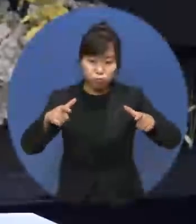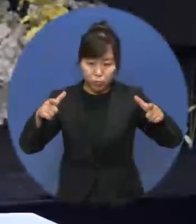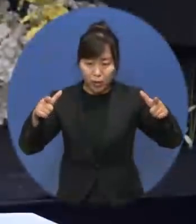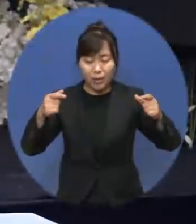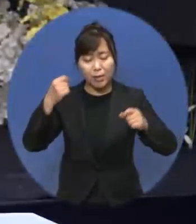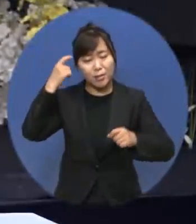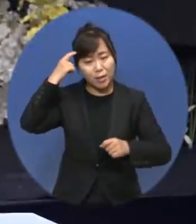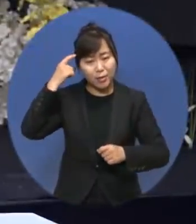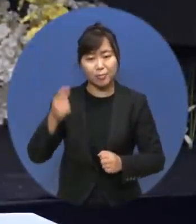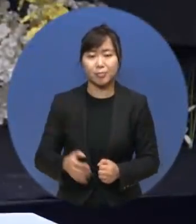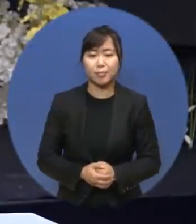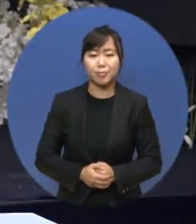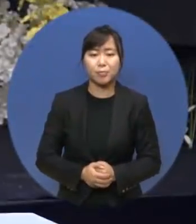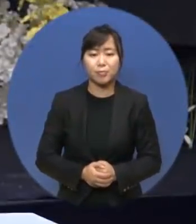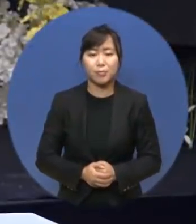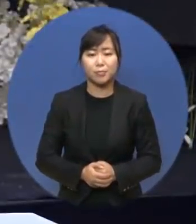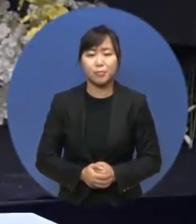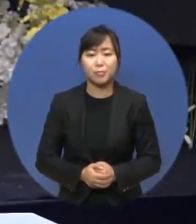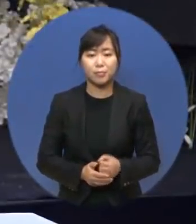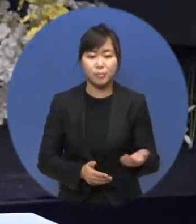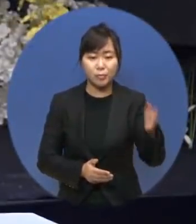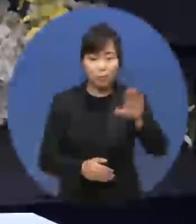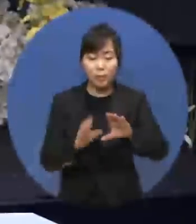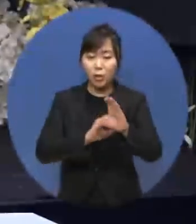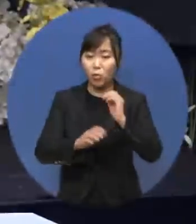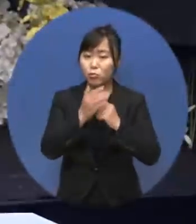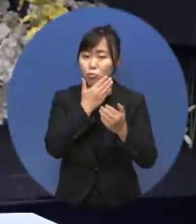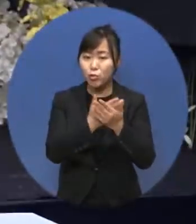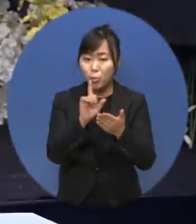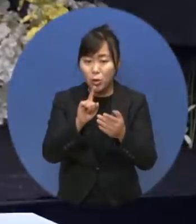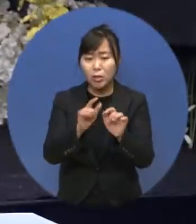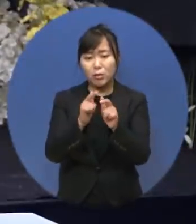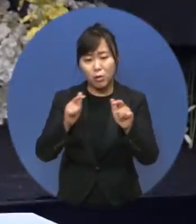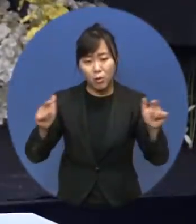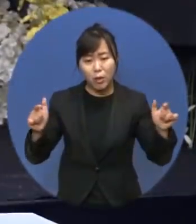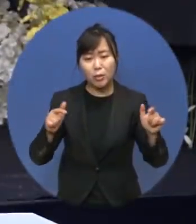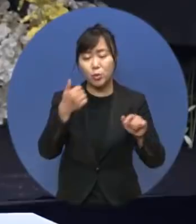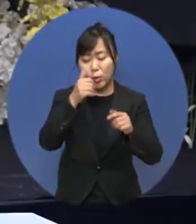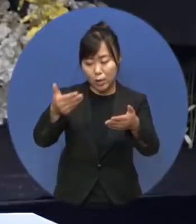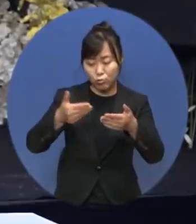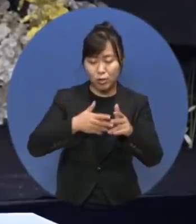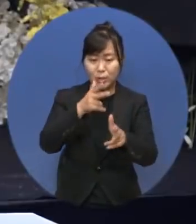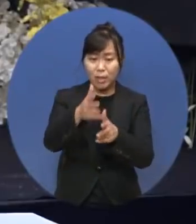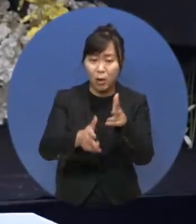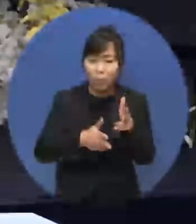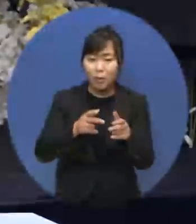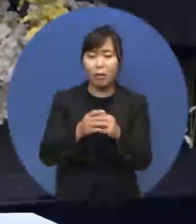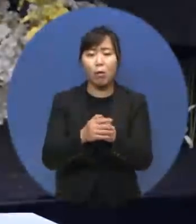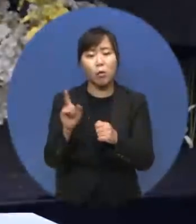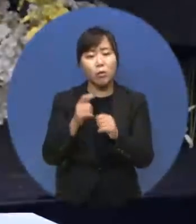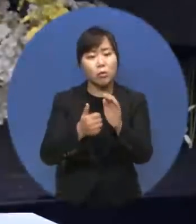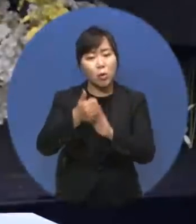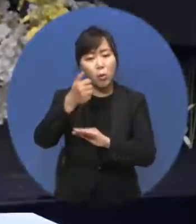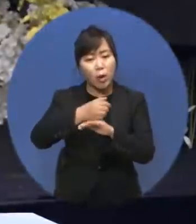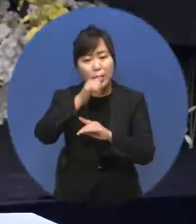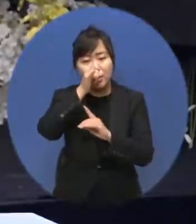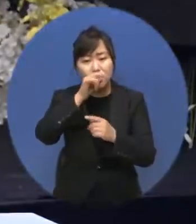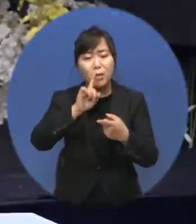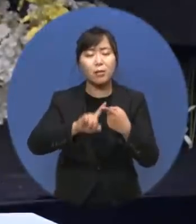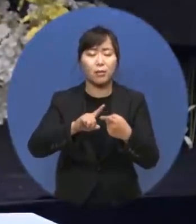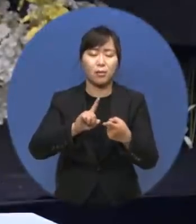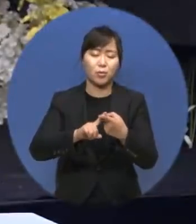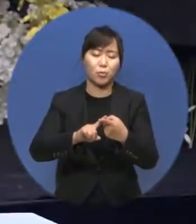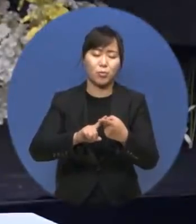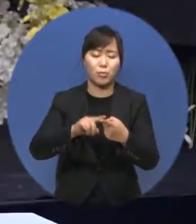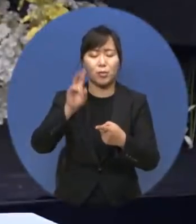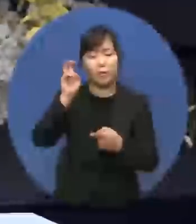그런 생각이 들었습니다. 하지만 더 중요한 것은 이러한 여러 소개해 주신 사업들이 어떠한 성과를 내고 있느냐라는